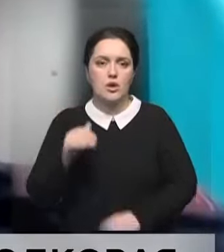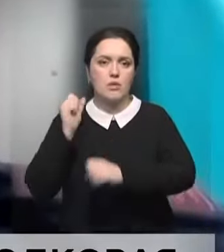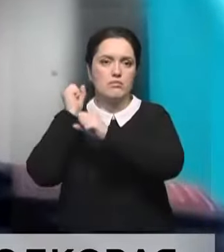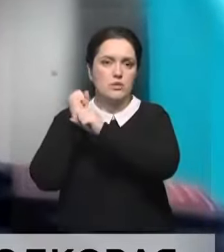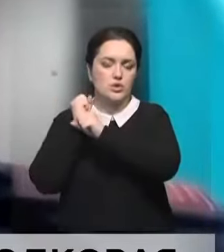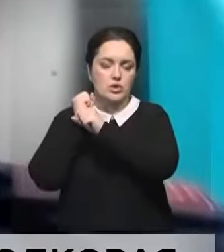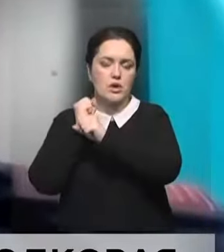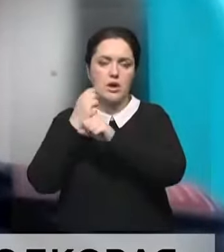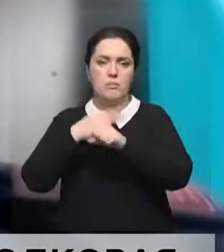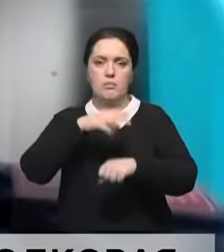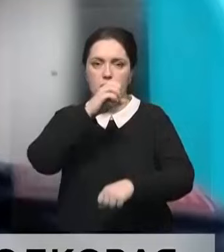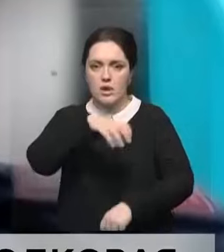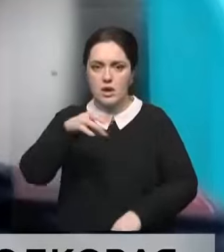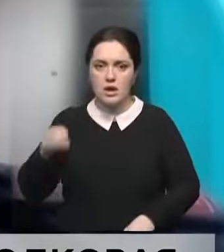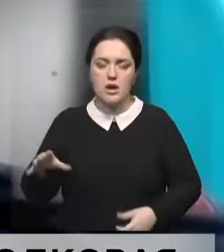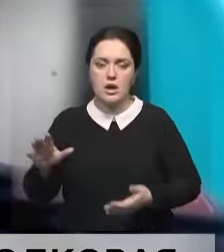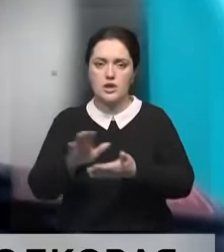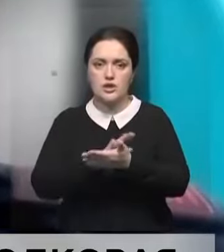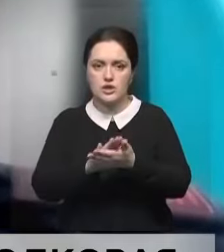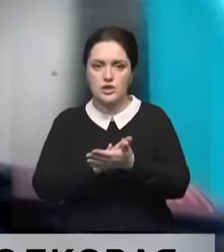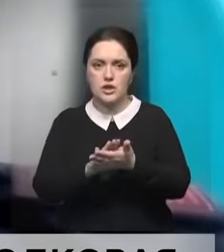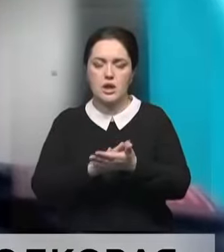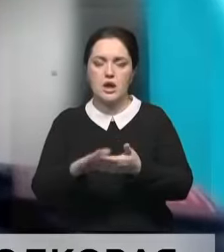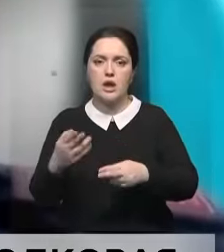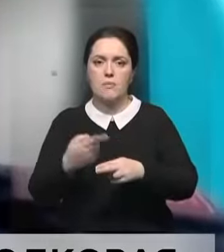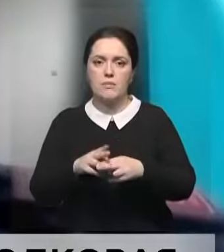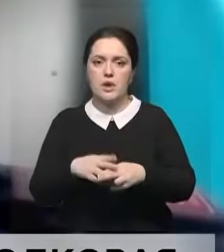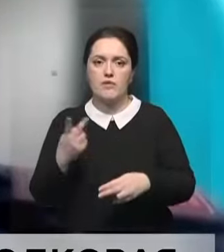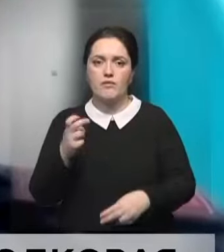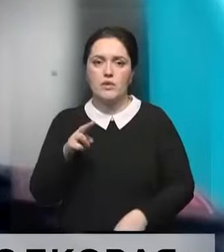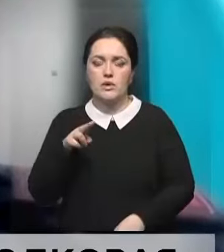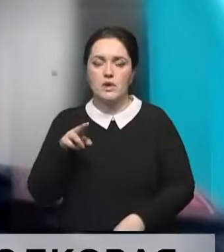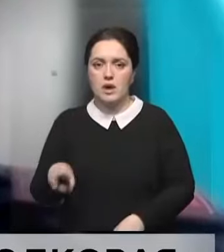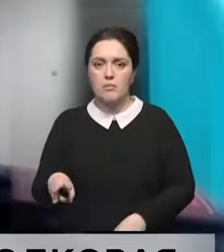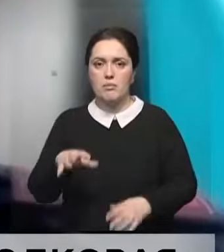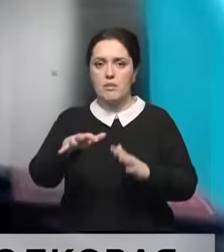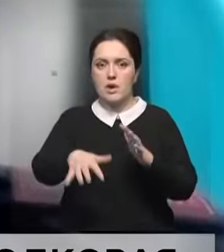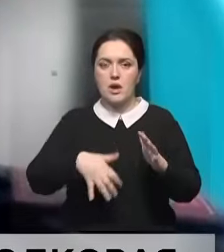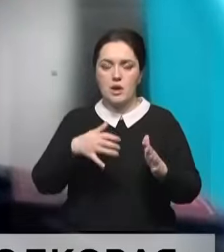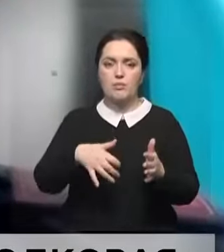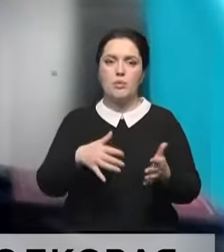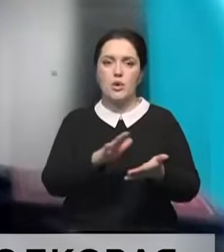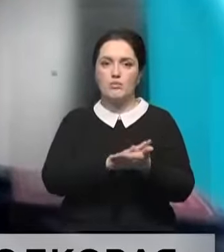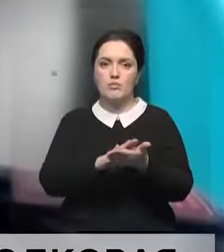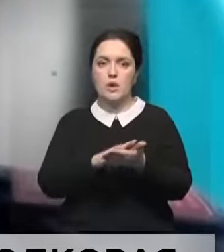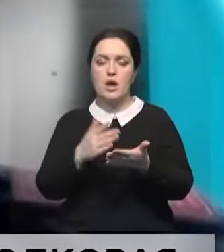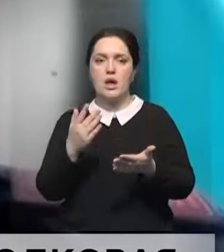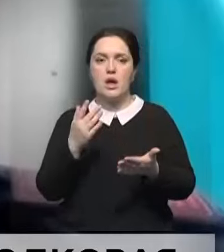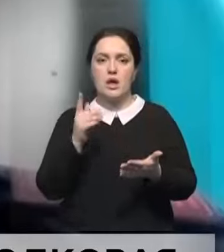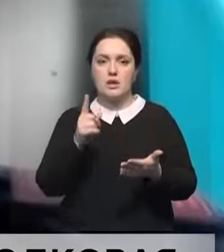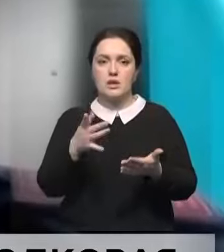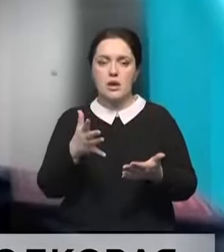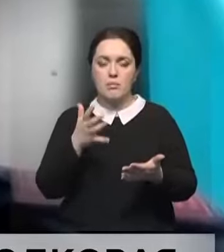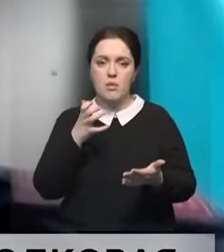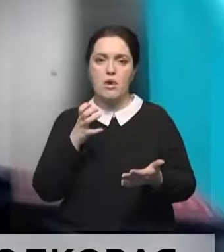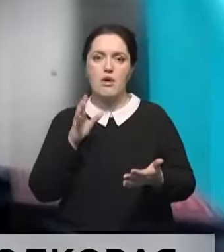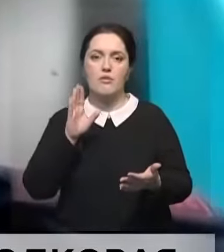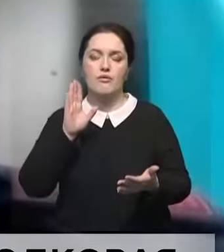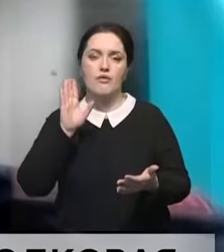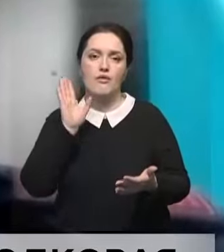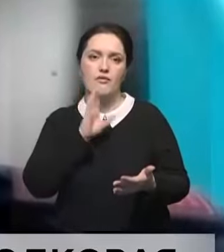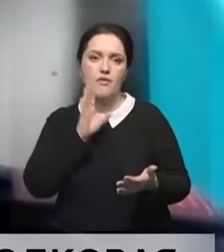инертным материалом, расчищено и углублено более 200 километров каналов и рыков, очищено более 1500 водопропускных